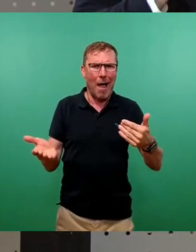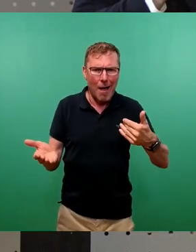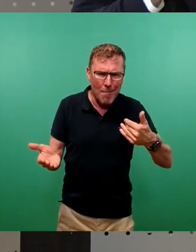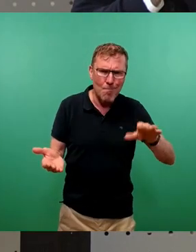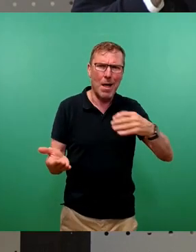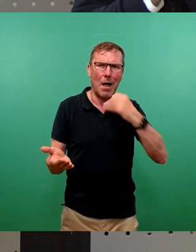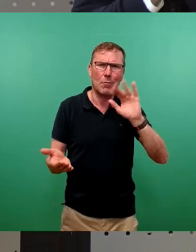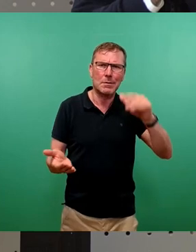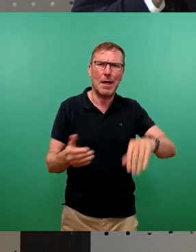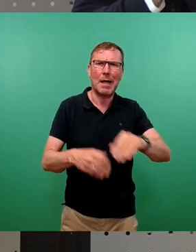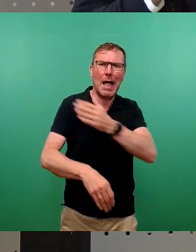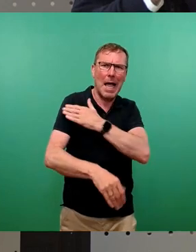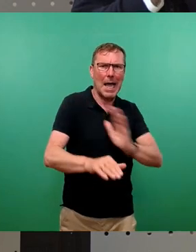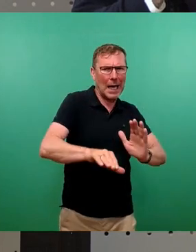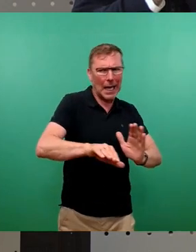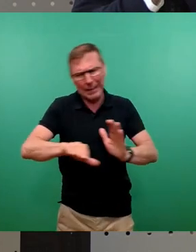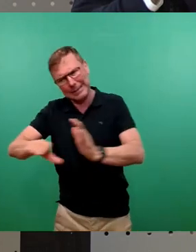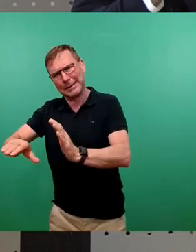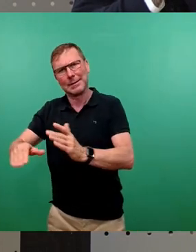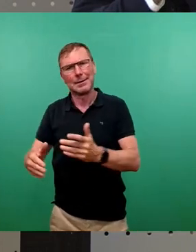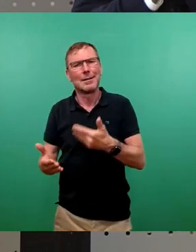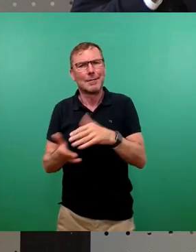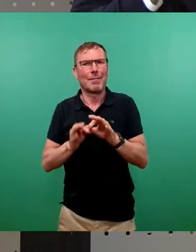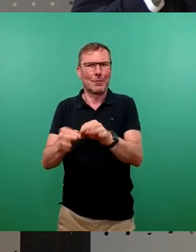Und das soll jetzt hier einfach fortgesetzt werden.